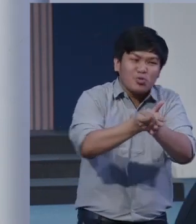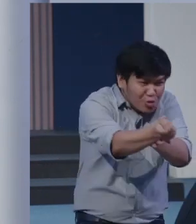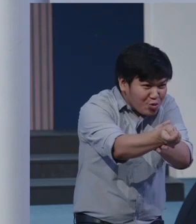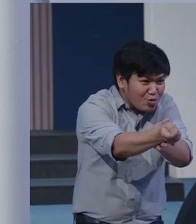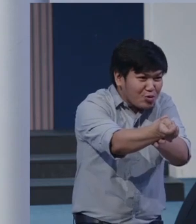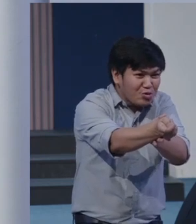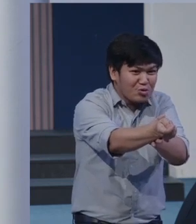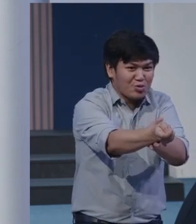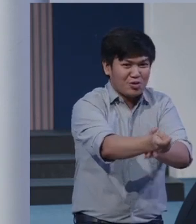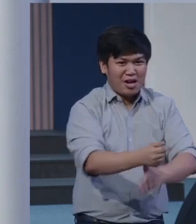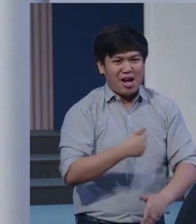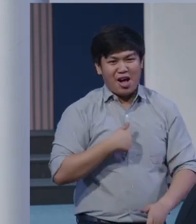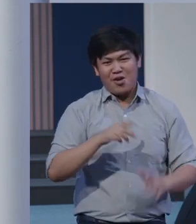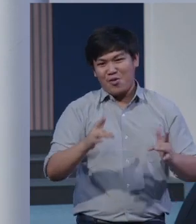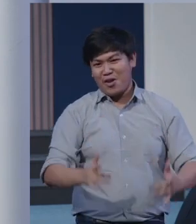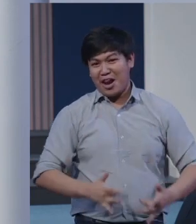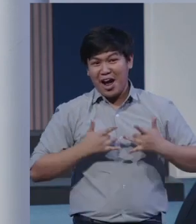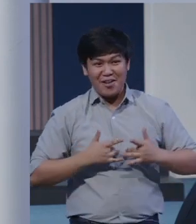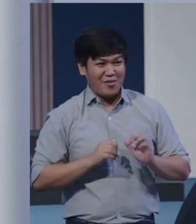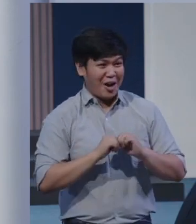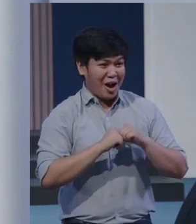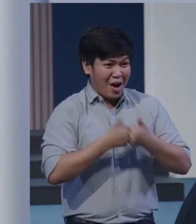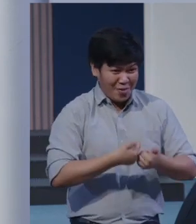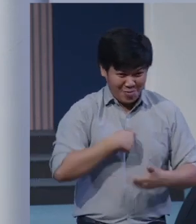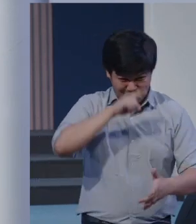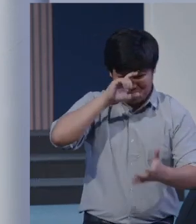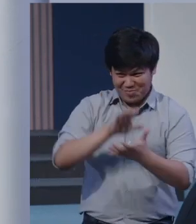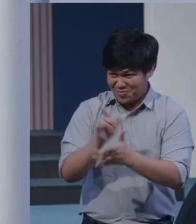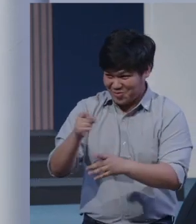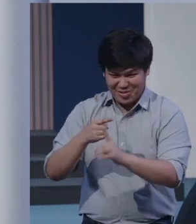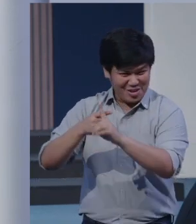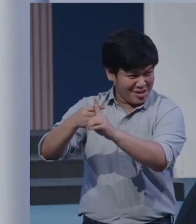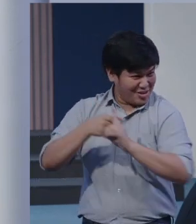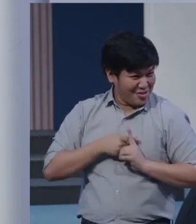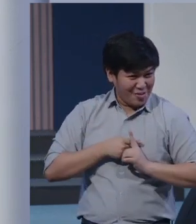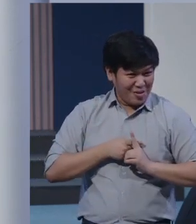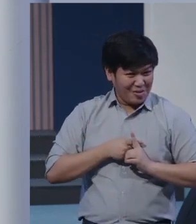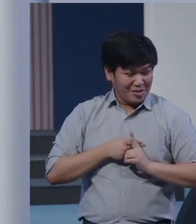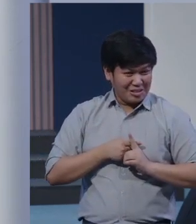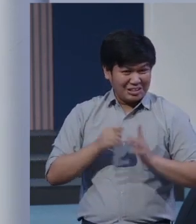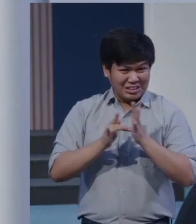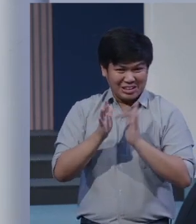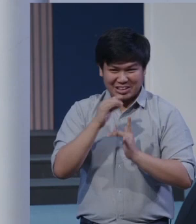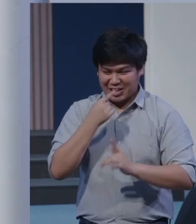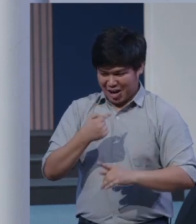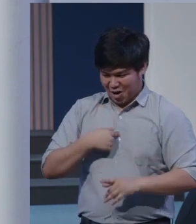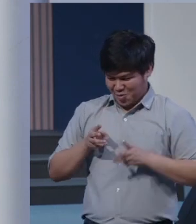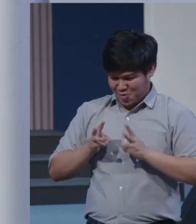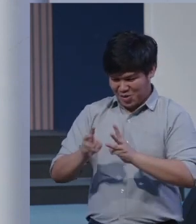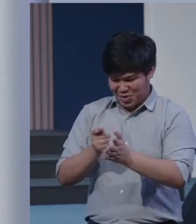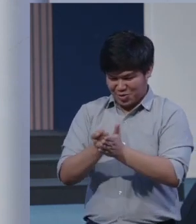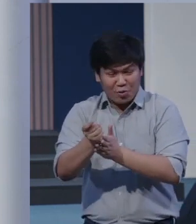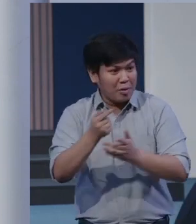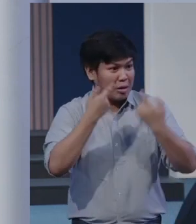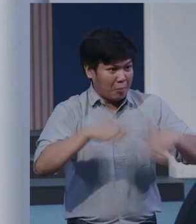kanya na siyang katotohanan hindi tayo dapat nagsisinungaling bagkos Dapat tayo ay